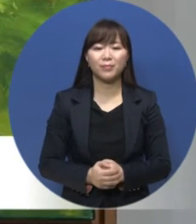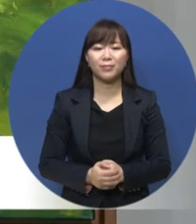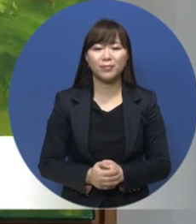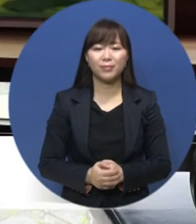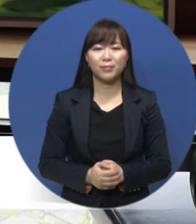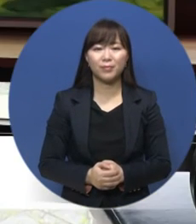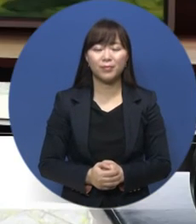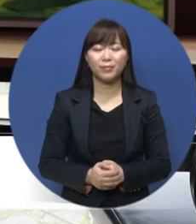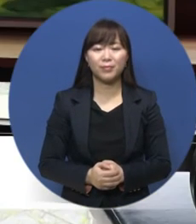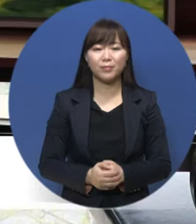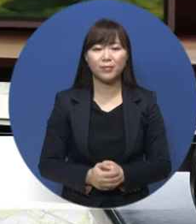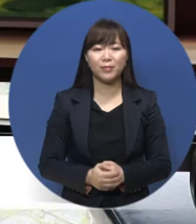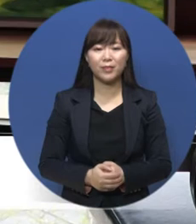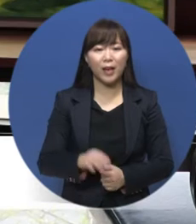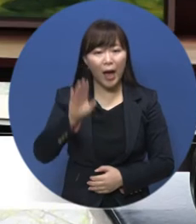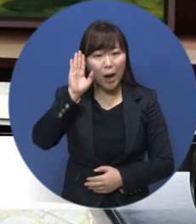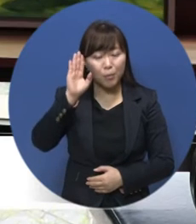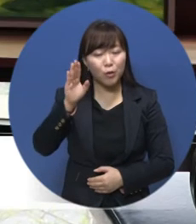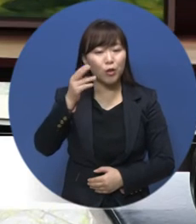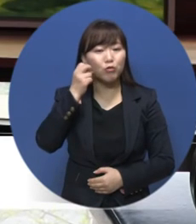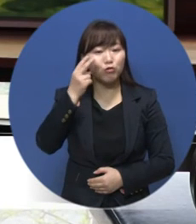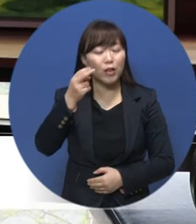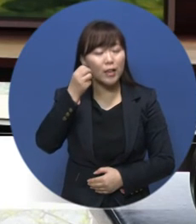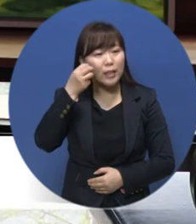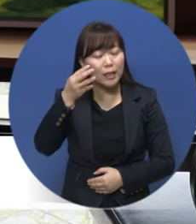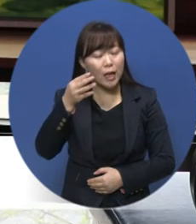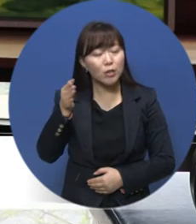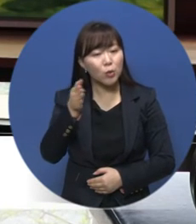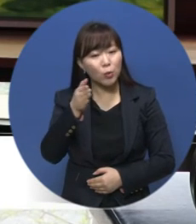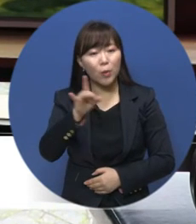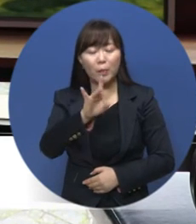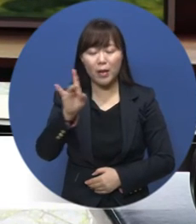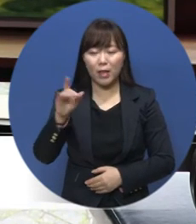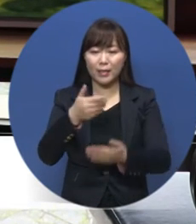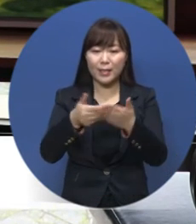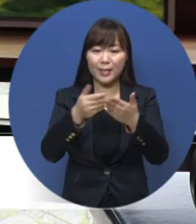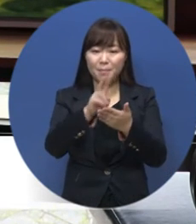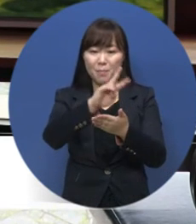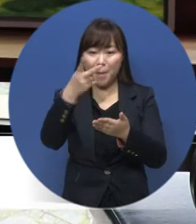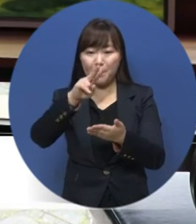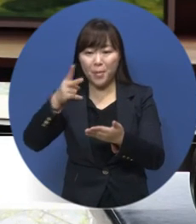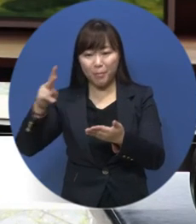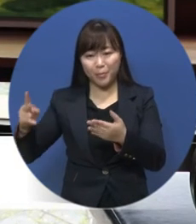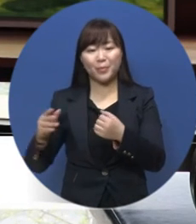좋겠습니다. 앞으로도 두세 달 간격으로 작품을 교체할 예정이오니